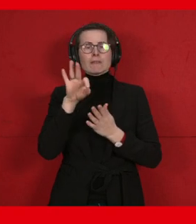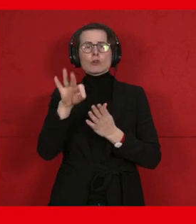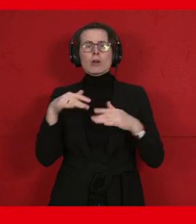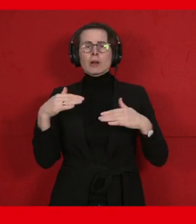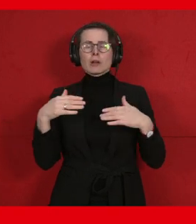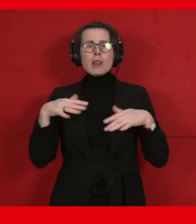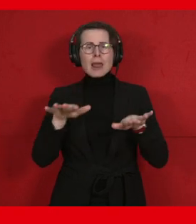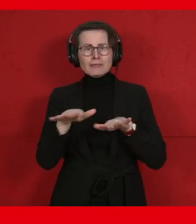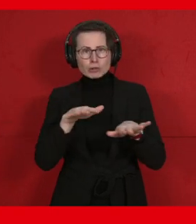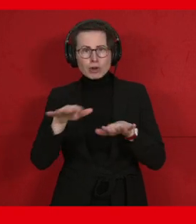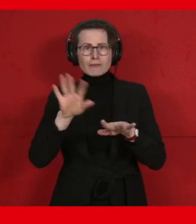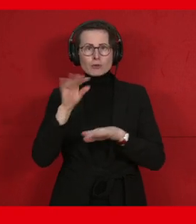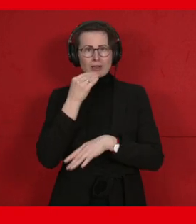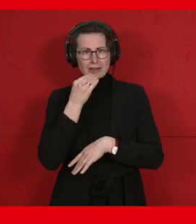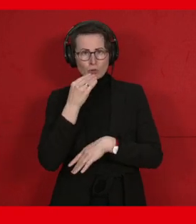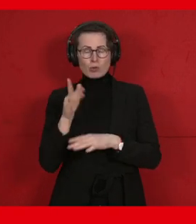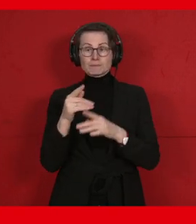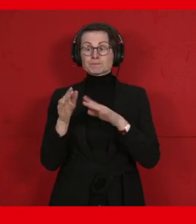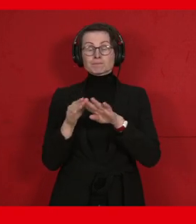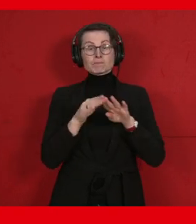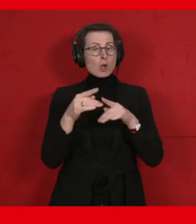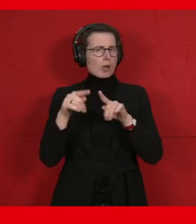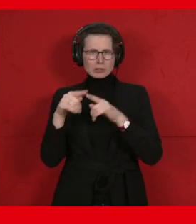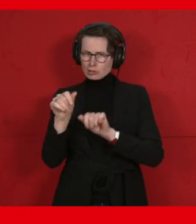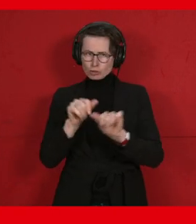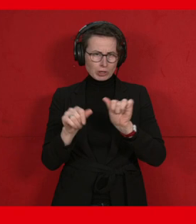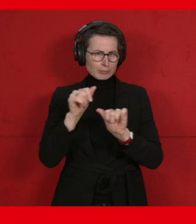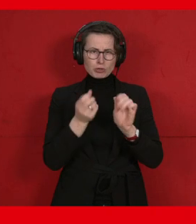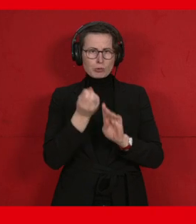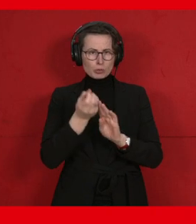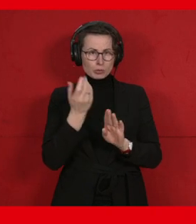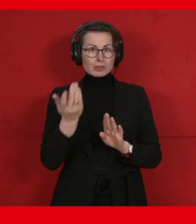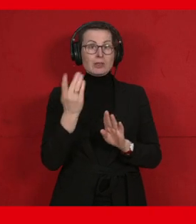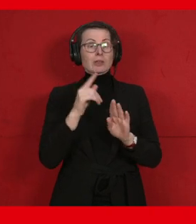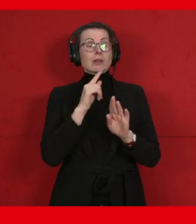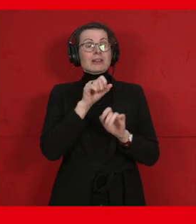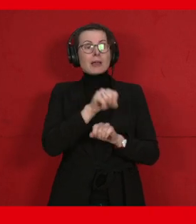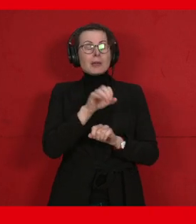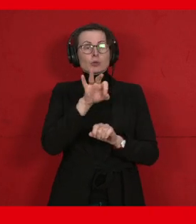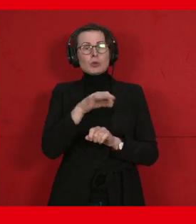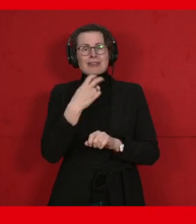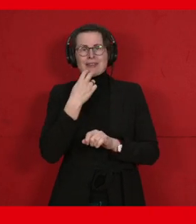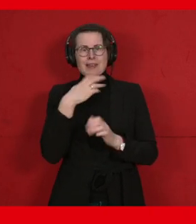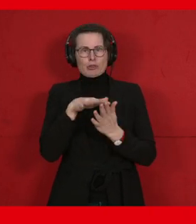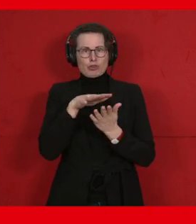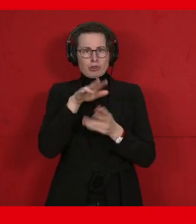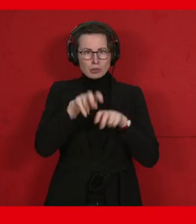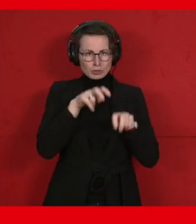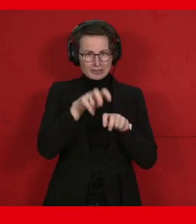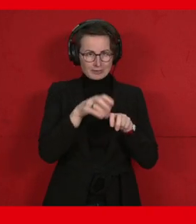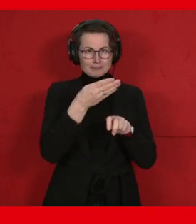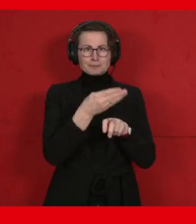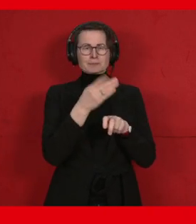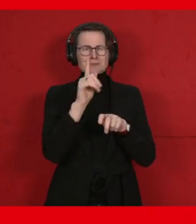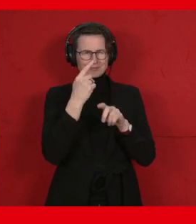Ernährung brauchen, für viele andere chemische Produkte auch. Und Sie können ihn eben energetisch nutzen. Dann muss man sagen, man muss zunächst